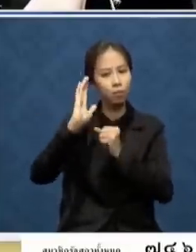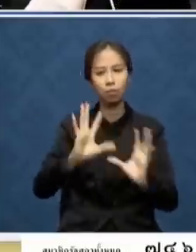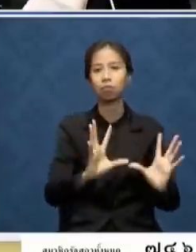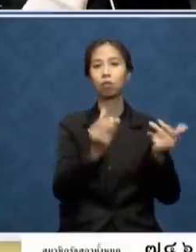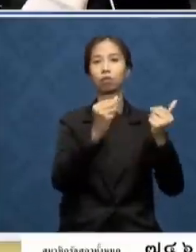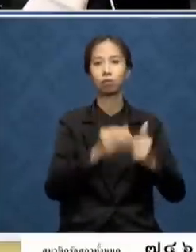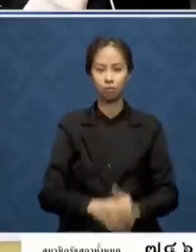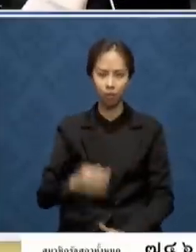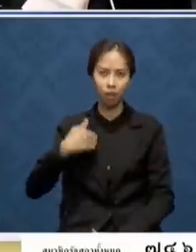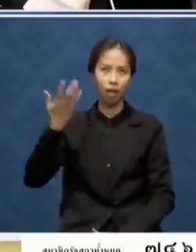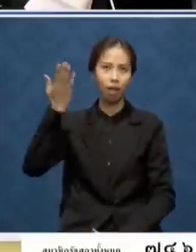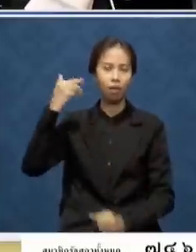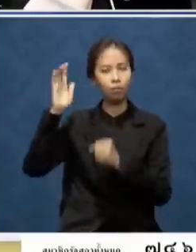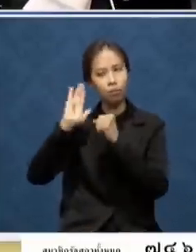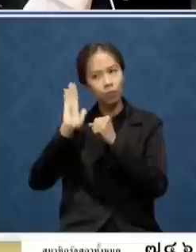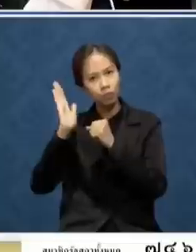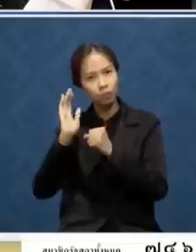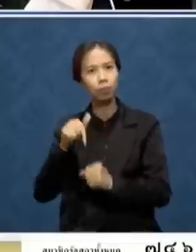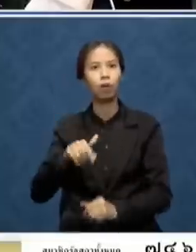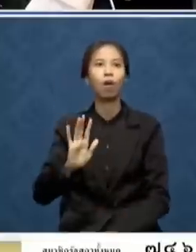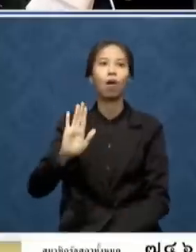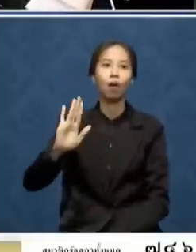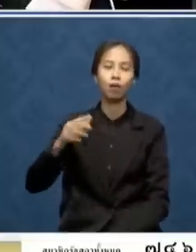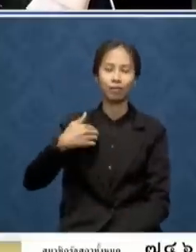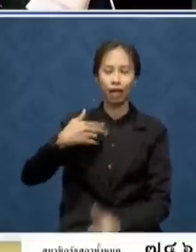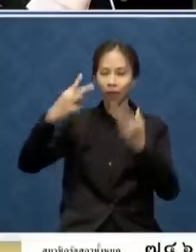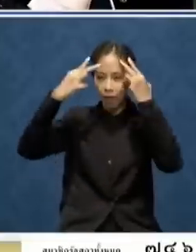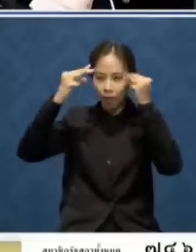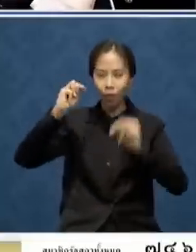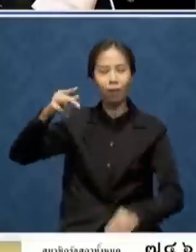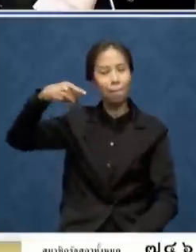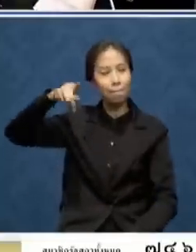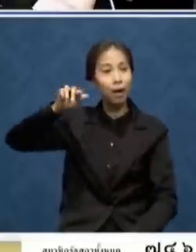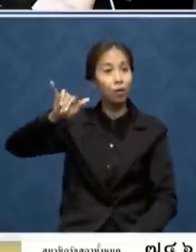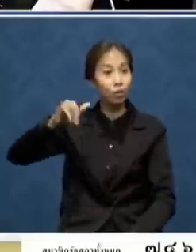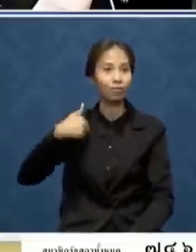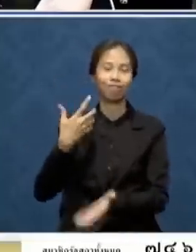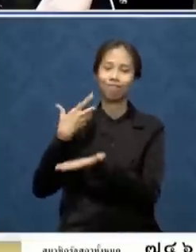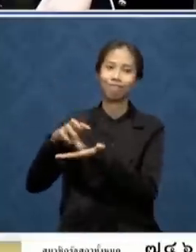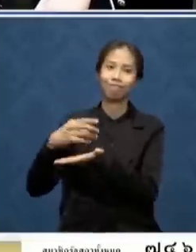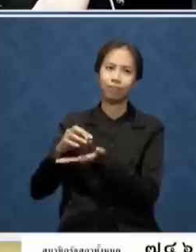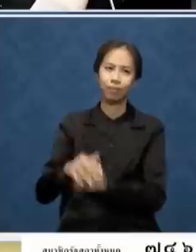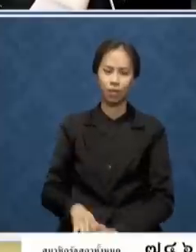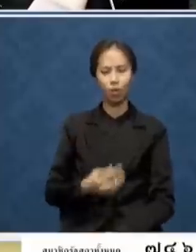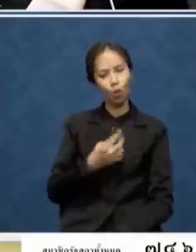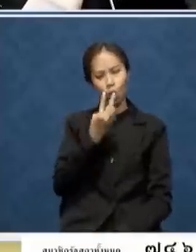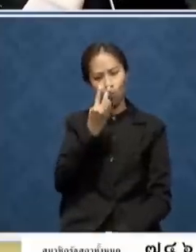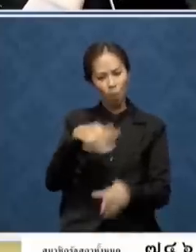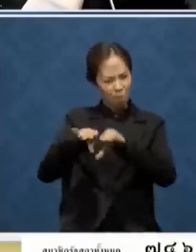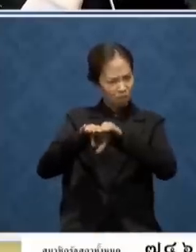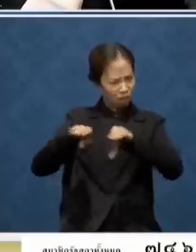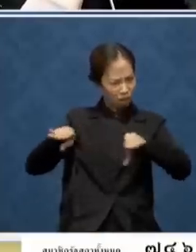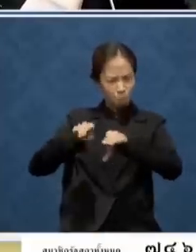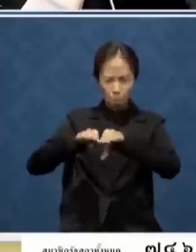แถลงเอ่อดิฉันอภิปรายในการแถลงนโยบายของคุณประยุทธ์นะคะแต่ตอนนั้นดูเหมือนกับว่ามาตรฐานอาจจะสูงไปสักหน่อยคะท่าน